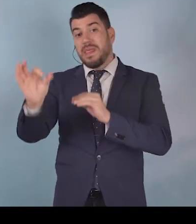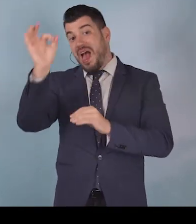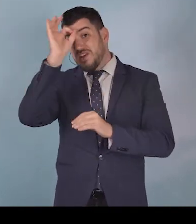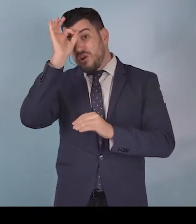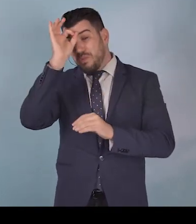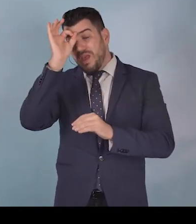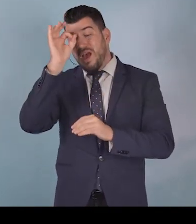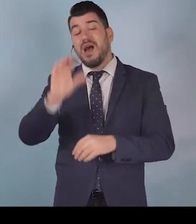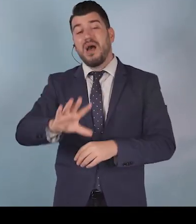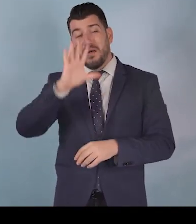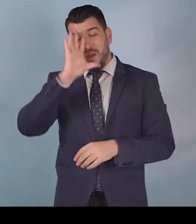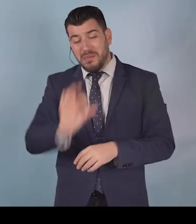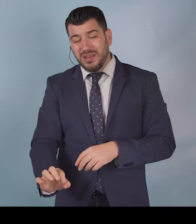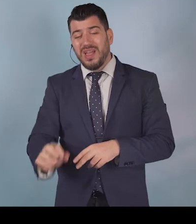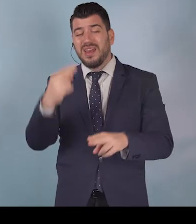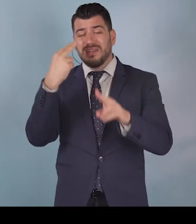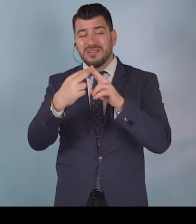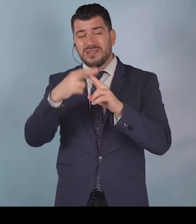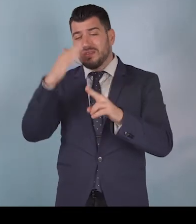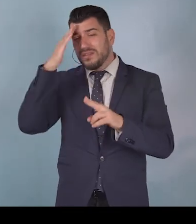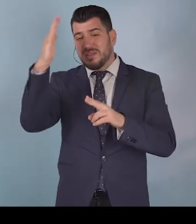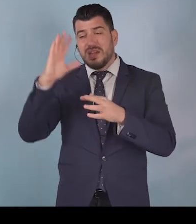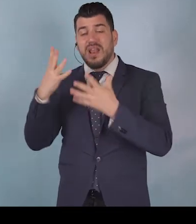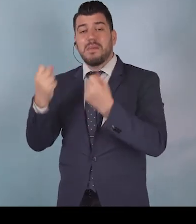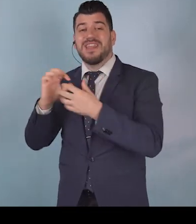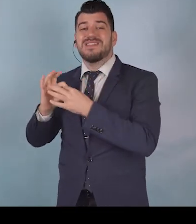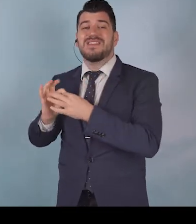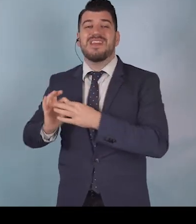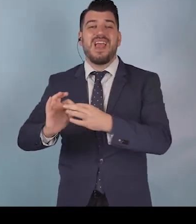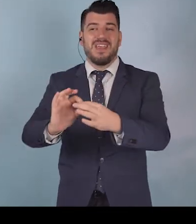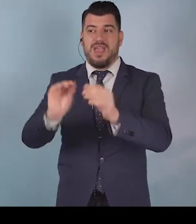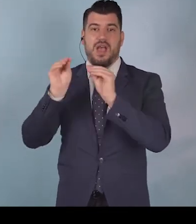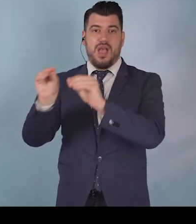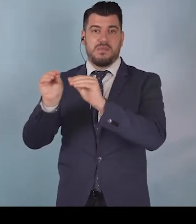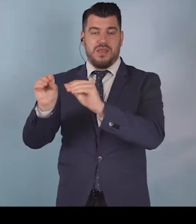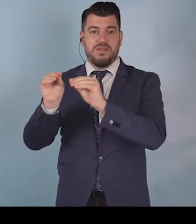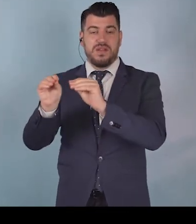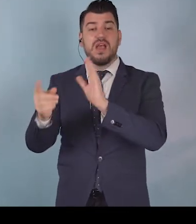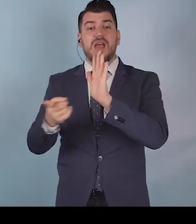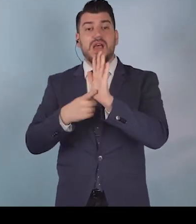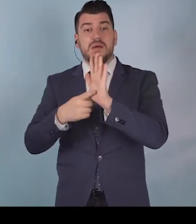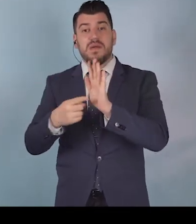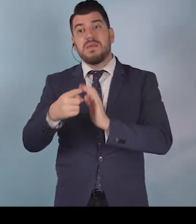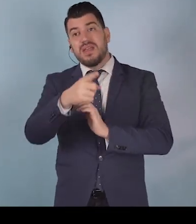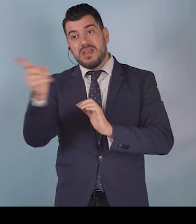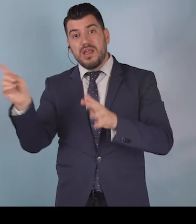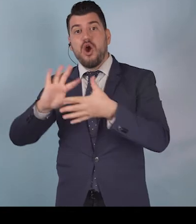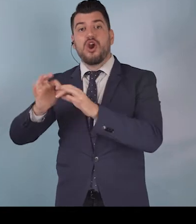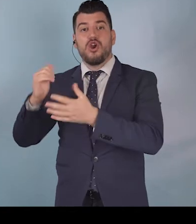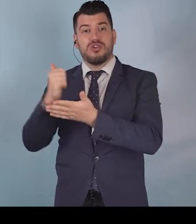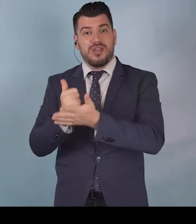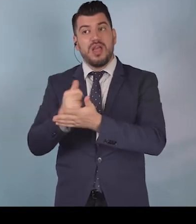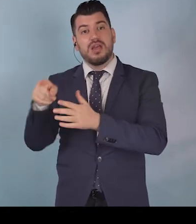στην αστυνομία πρέπει να είναι κάτι το οποίο θα συνεχίζεται. Και θα πρέπει να υπάρχει μία αλληλοπληροφόρηση και από εσάς για